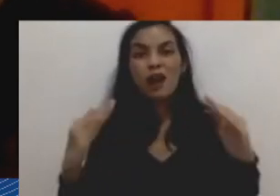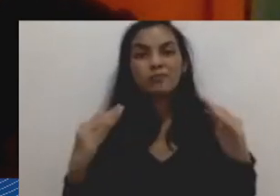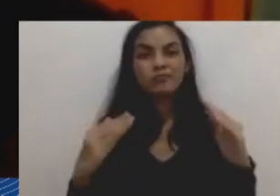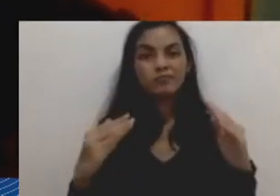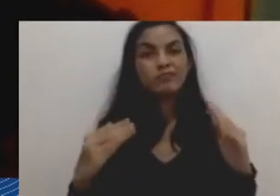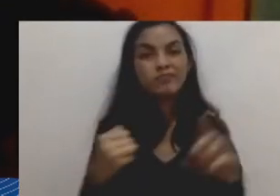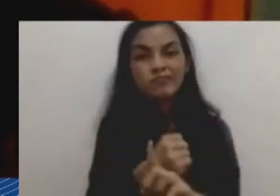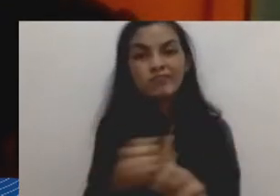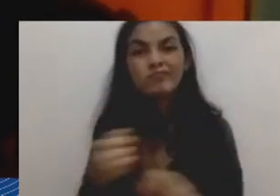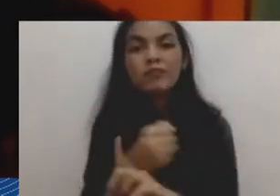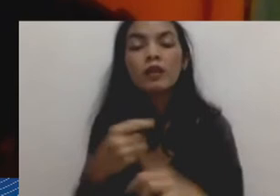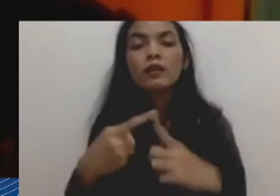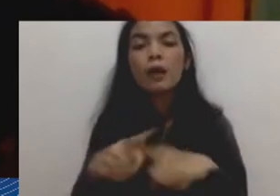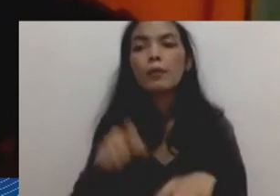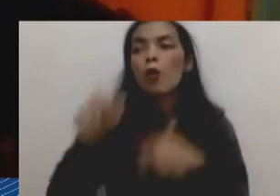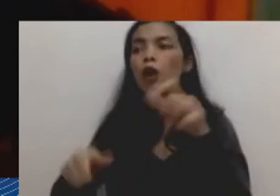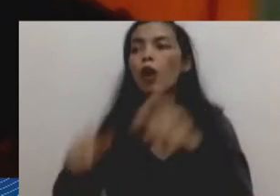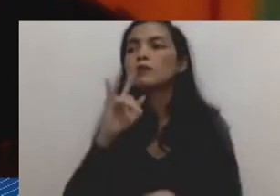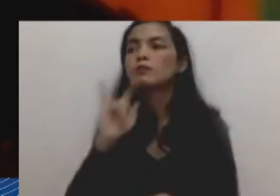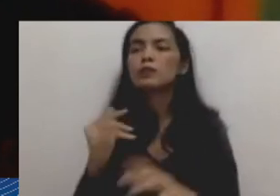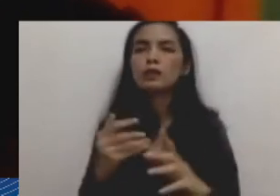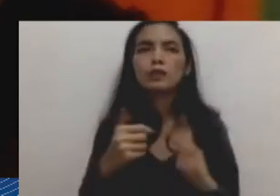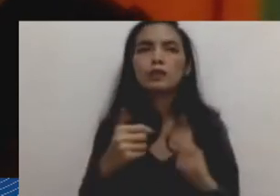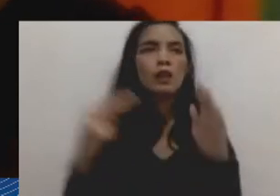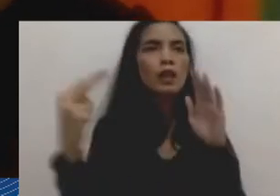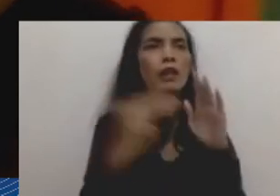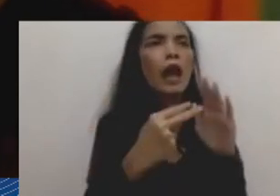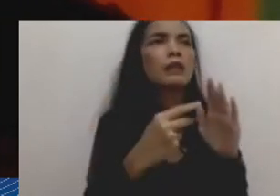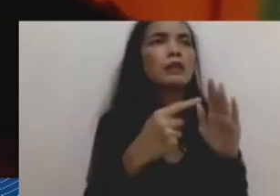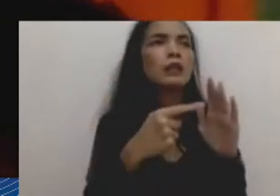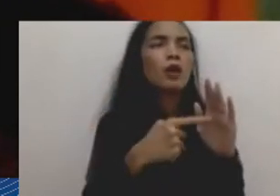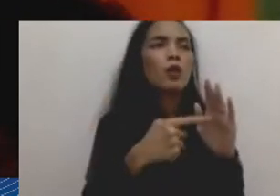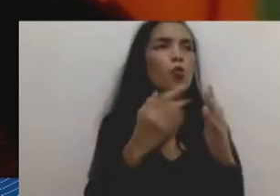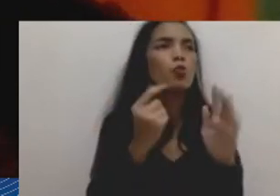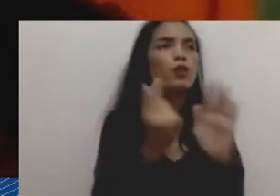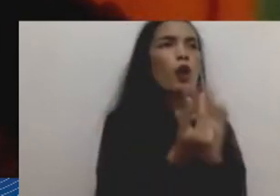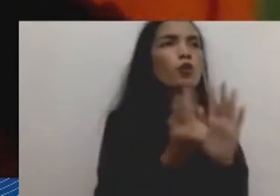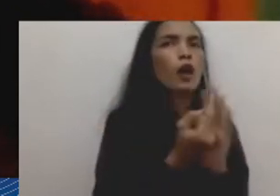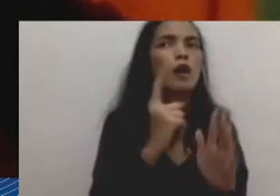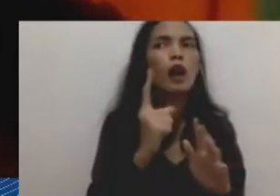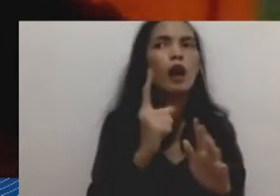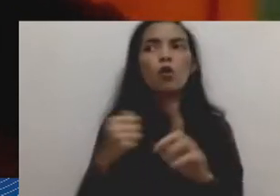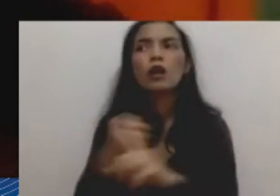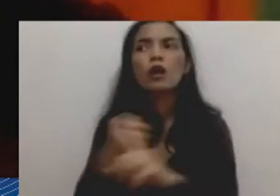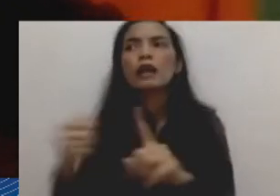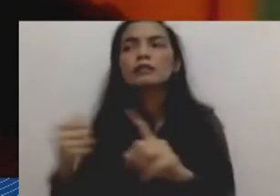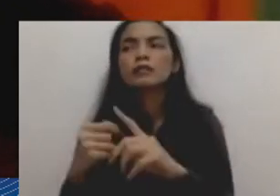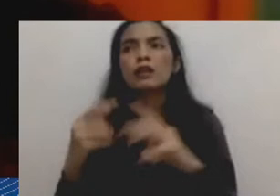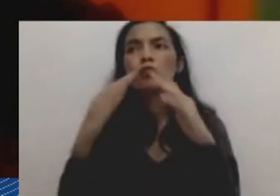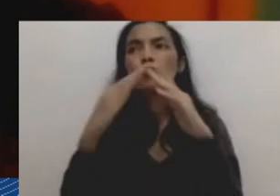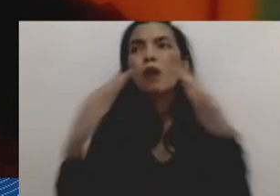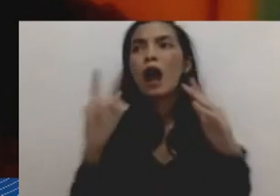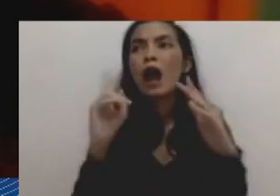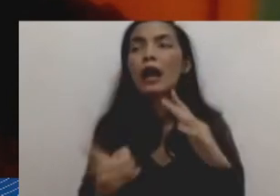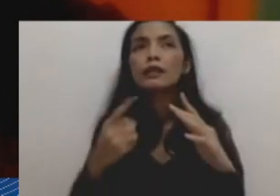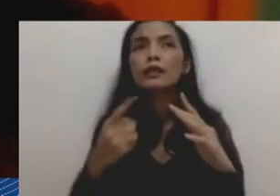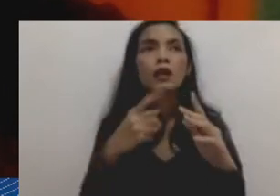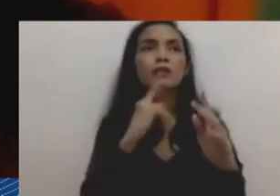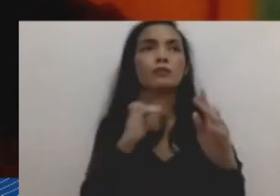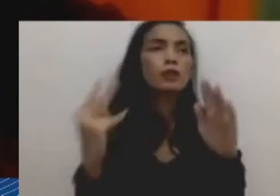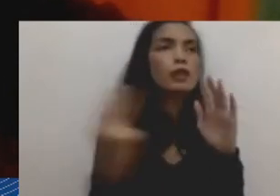itu untuk mempersoalkan kekerasan dalam rumah tangga di rumah tangganya. Nah, berarti mungkin